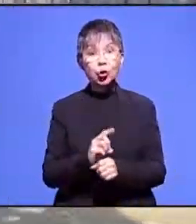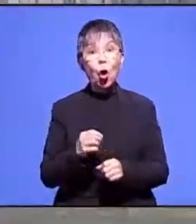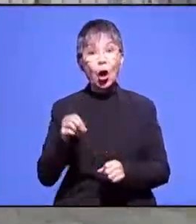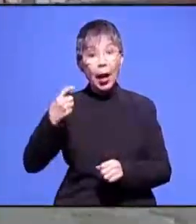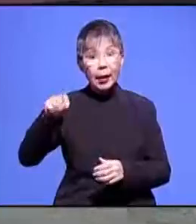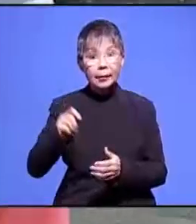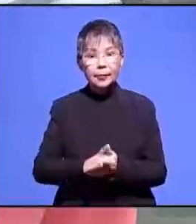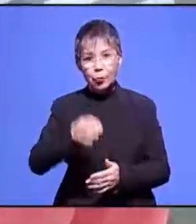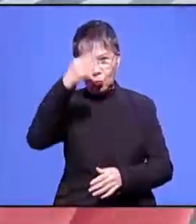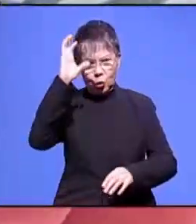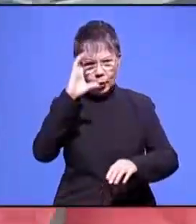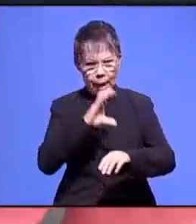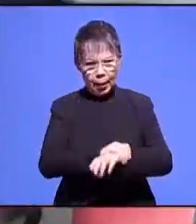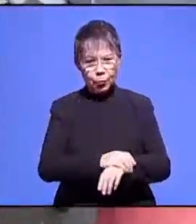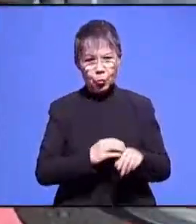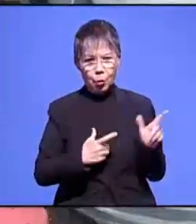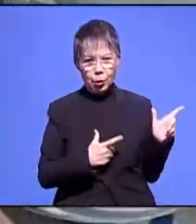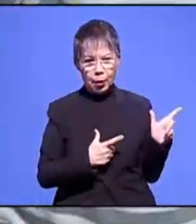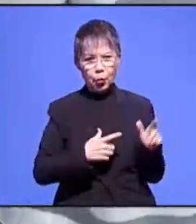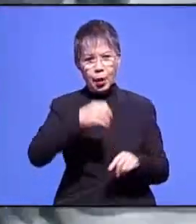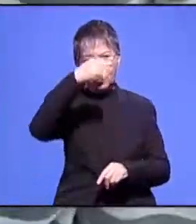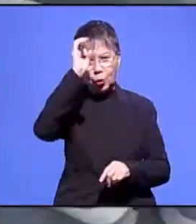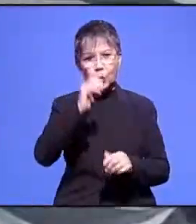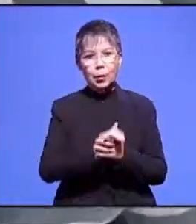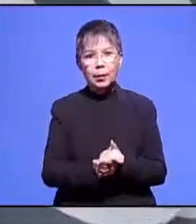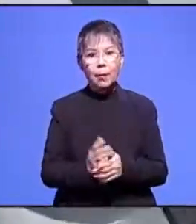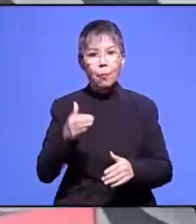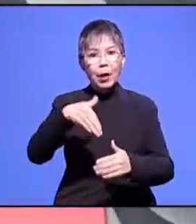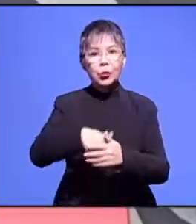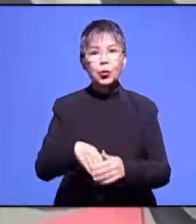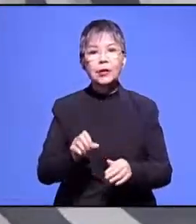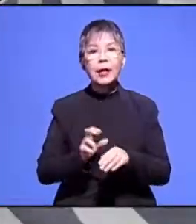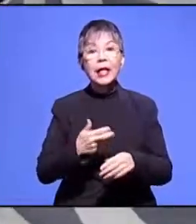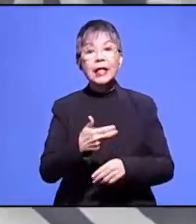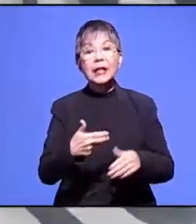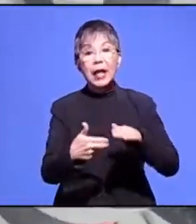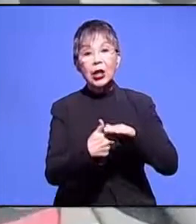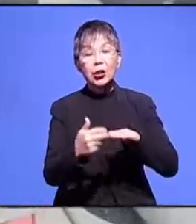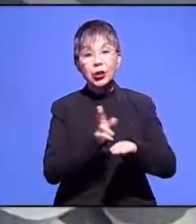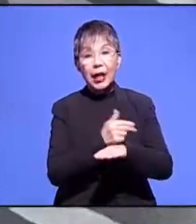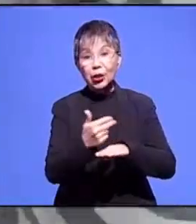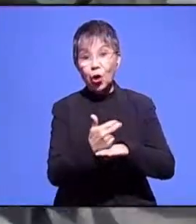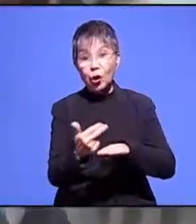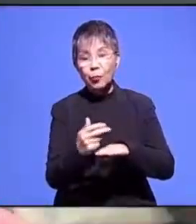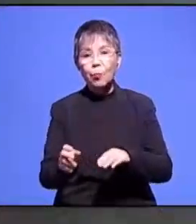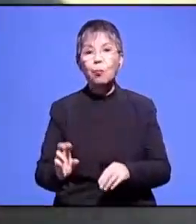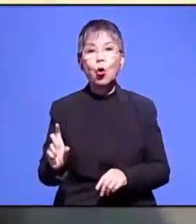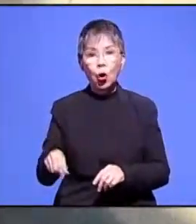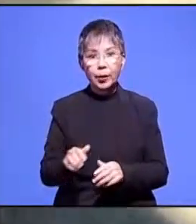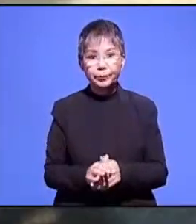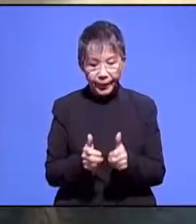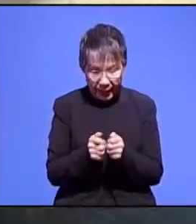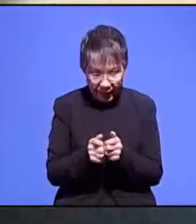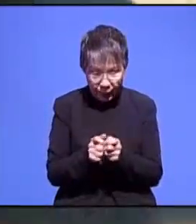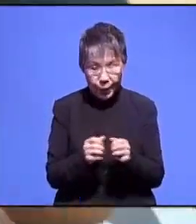razia tim gabungan Satgas dan TNI saat hendak masuk stasiun Bogor Selasa pagi selain bukti janjian melalui pesan singkat